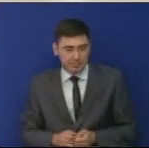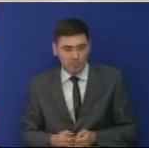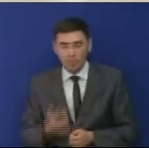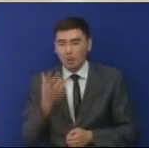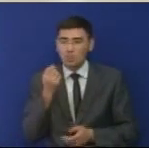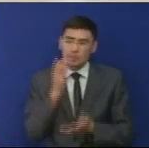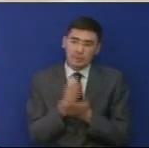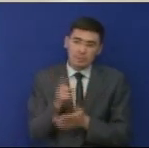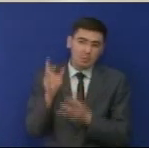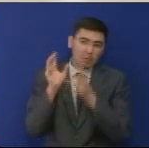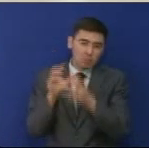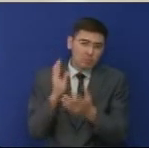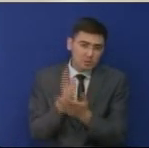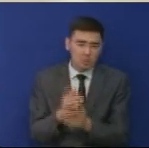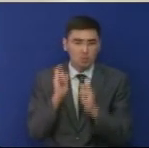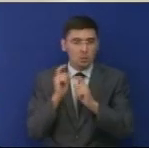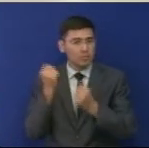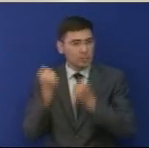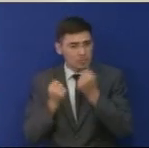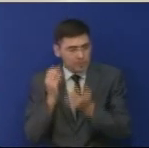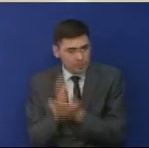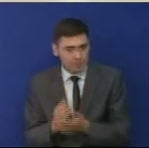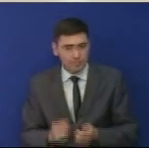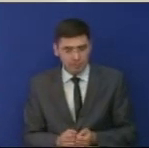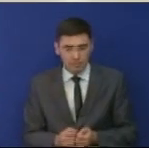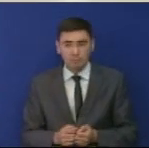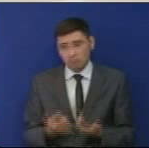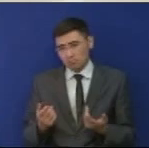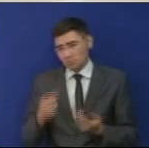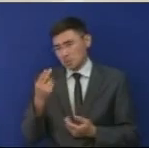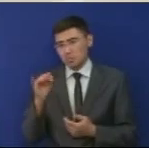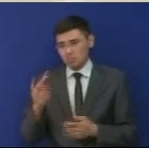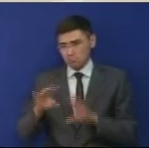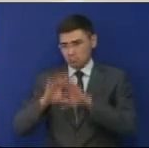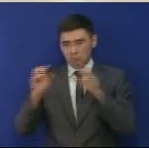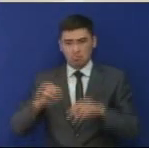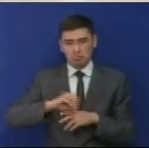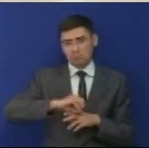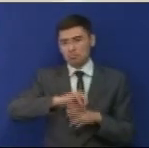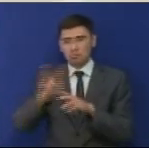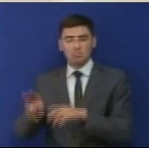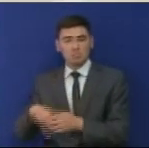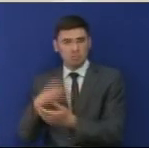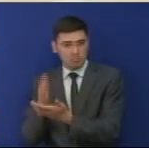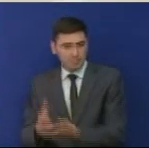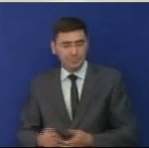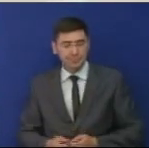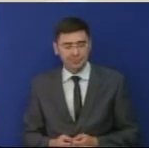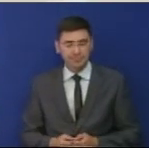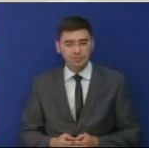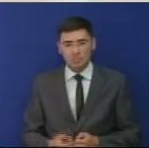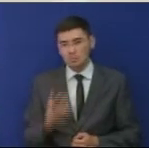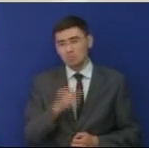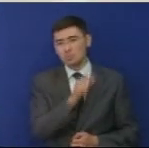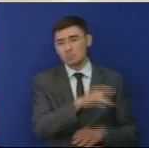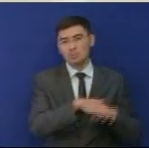есть, автобус тоже есть. В принципе, полностью обеспечен. Также поговорили с людьми, с гражданами, которые получают